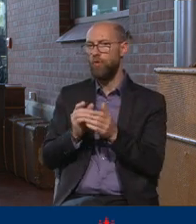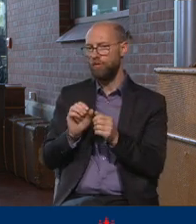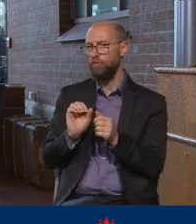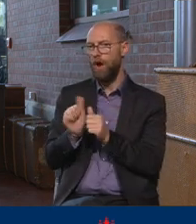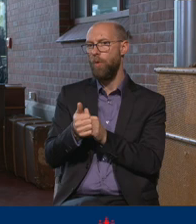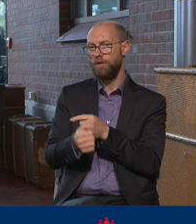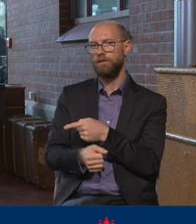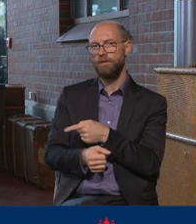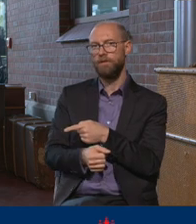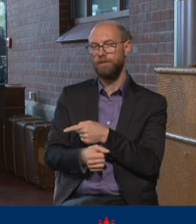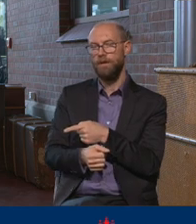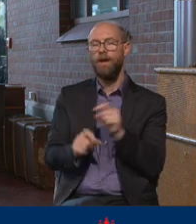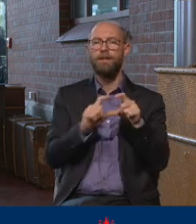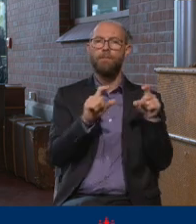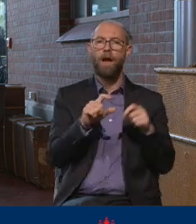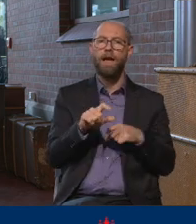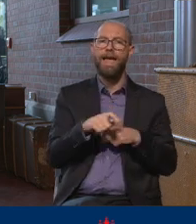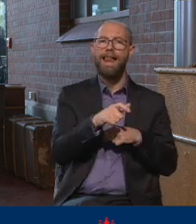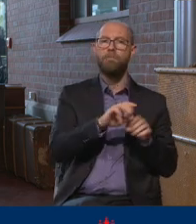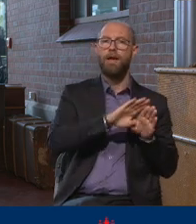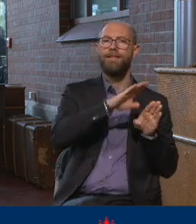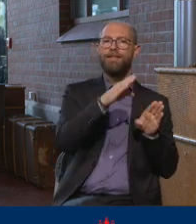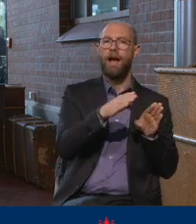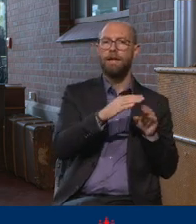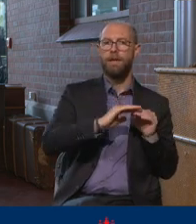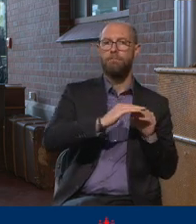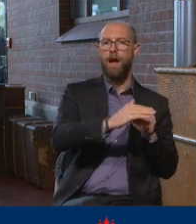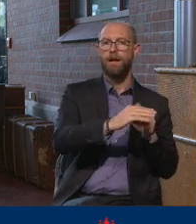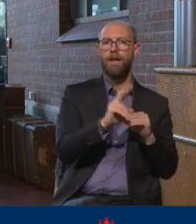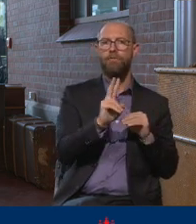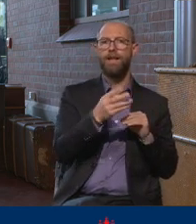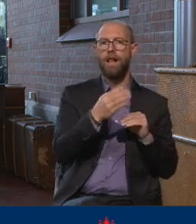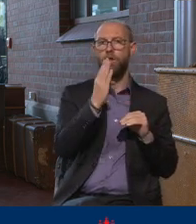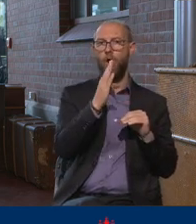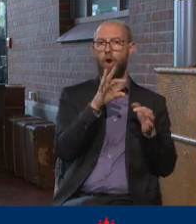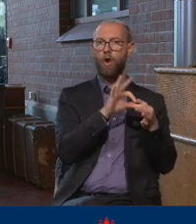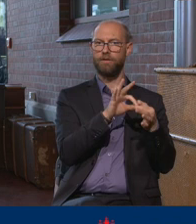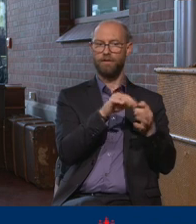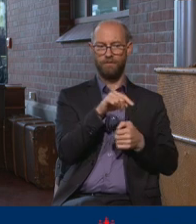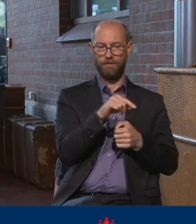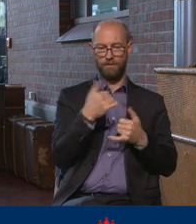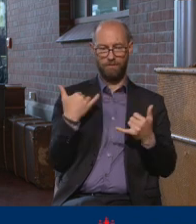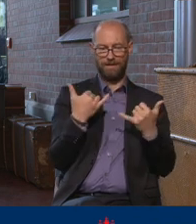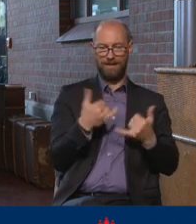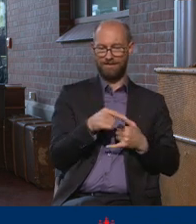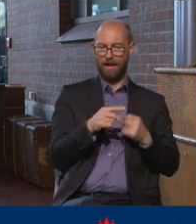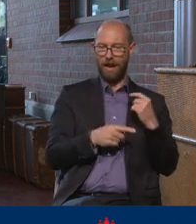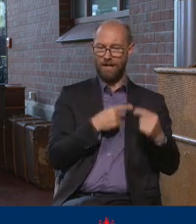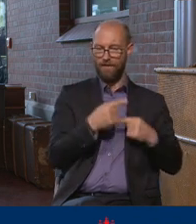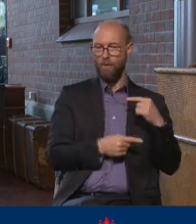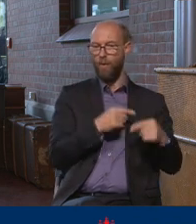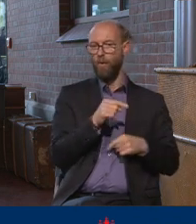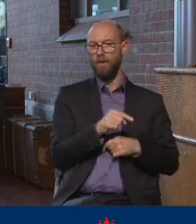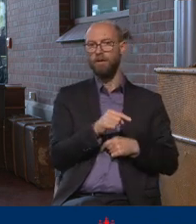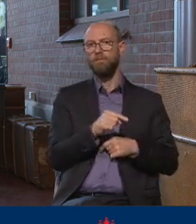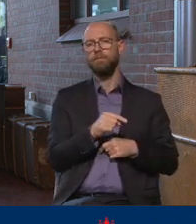ich park vettel nord auch da glaube ich dass das was sich dort jetzt entwickelt hat unabhängig von der frage